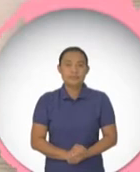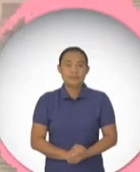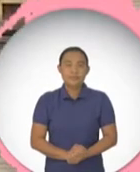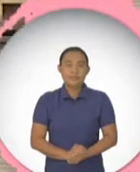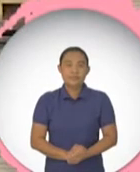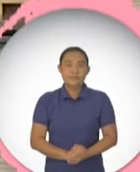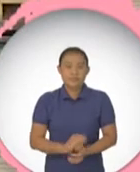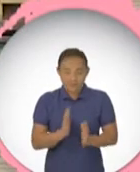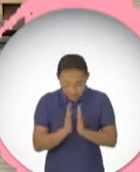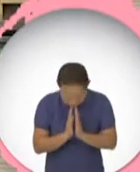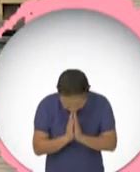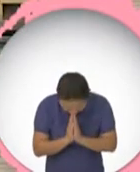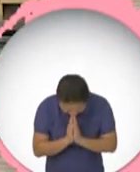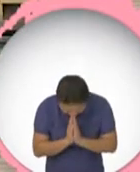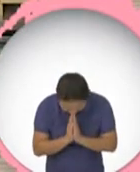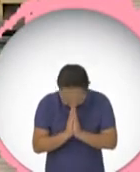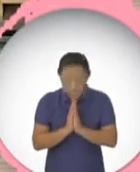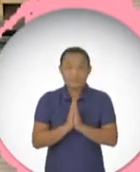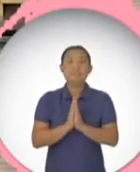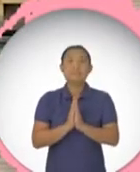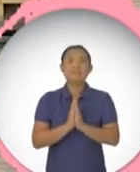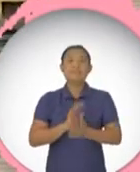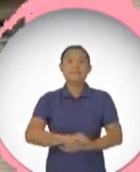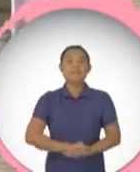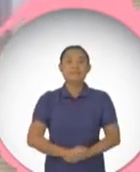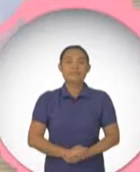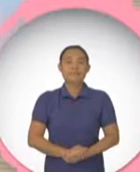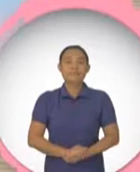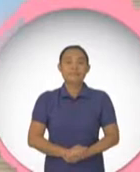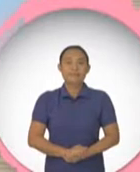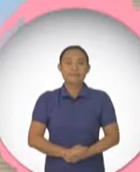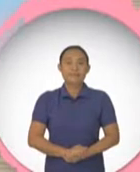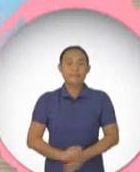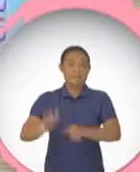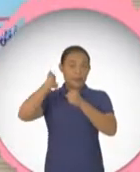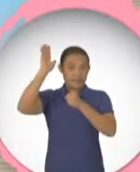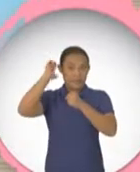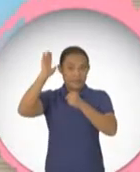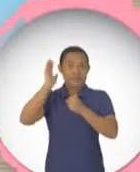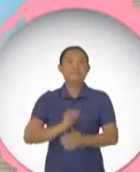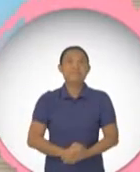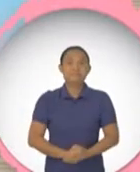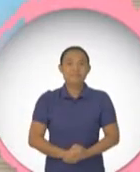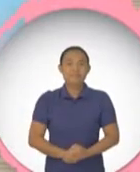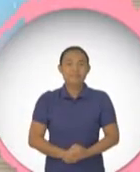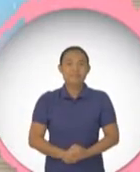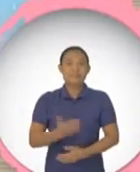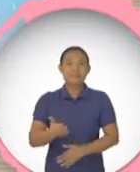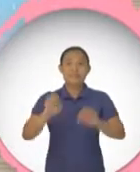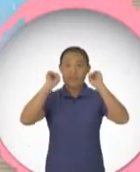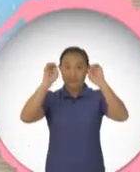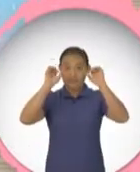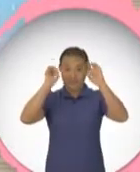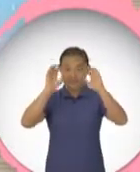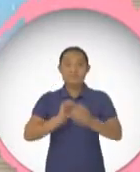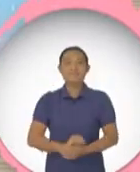สวัสดีครับ สวัสดีค่ะ สวัสดีครับคุณผู้ชมครับ สวัสดีค่ะ ผมณัฐพันธ์ลักษณาวงศ์นะครับแล้วก็ที่ยืนอยู่ข้างๆคืออาจารย์ธีรนุชฉ